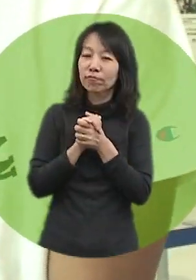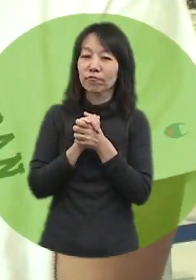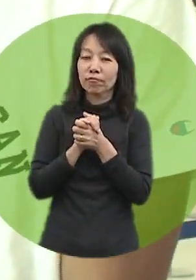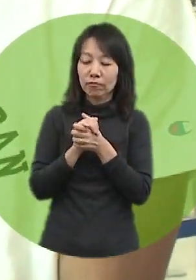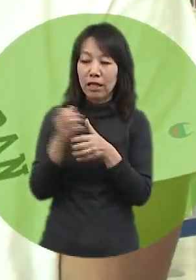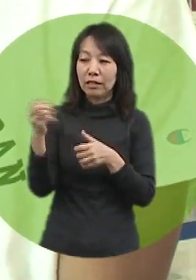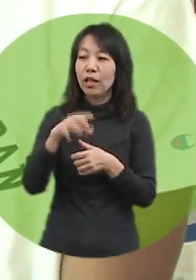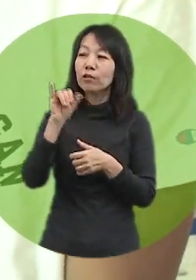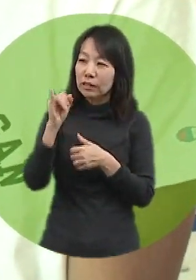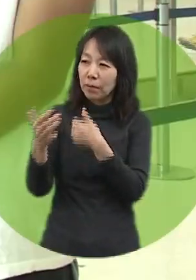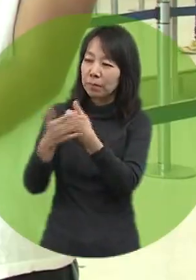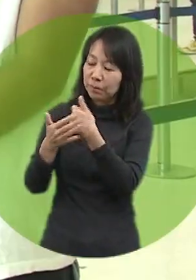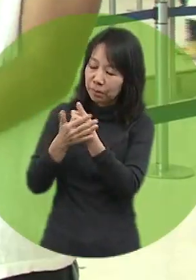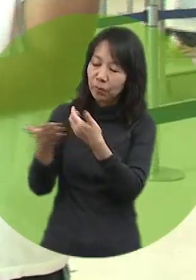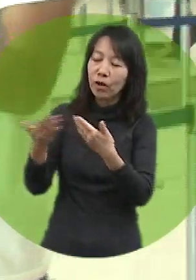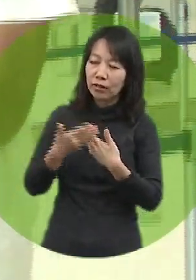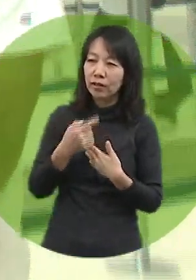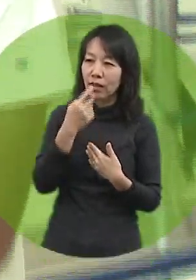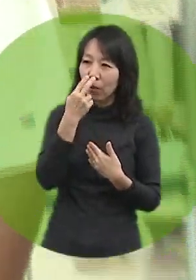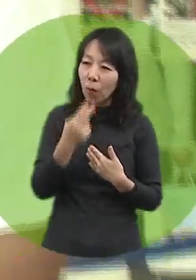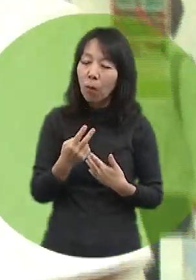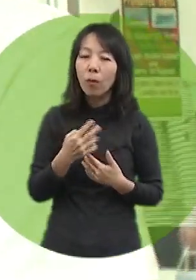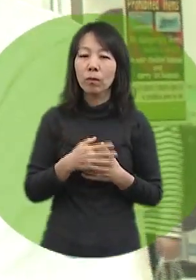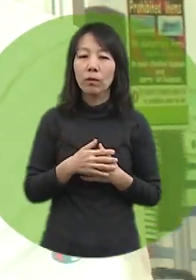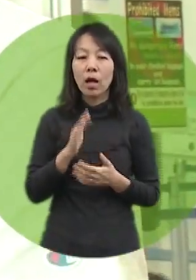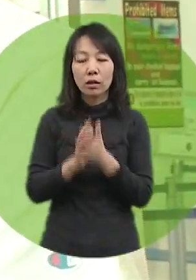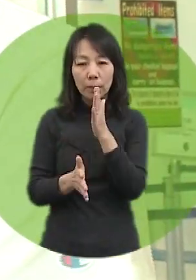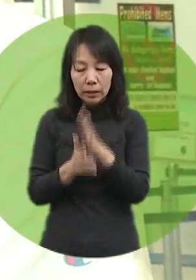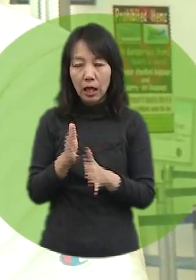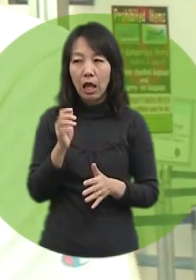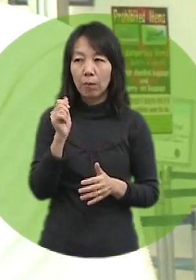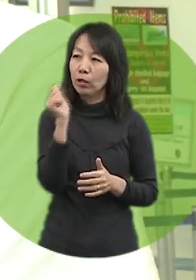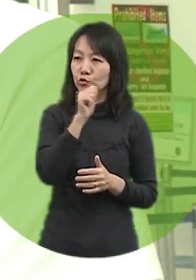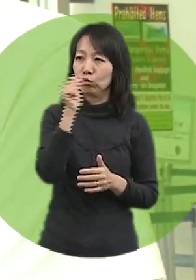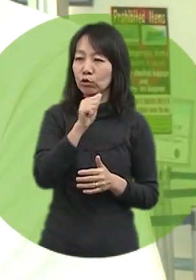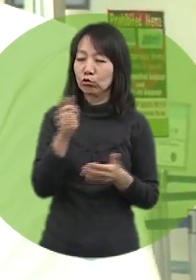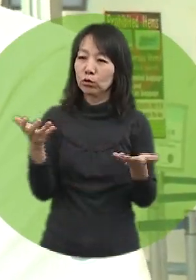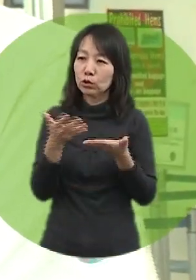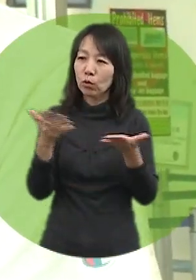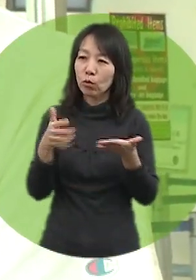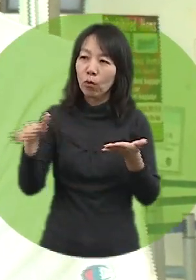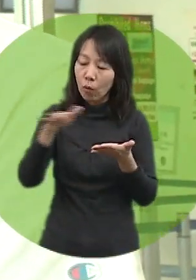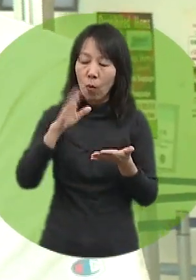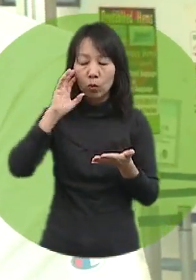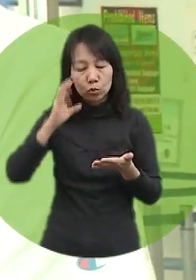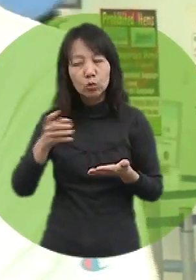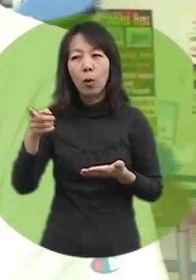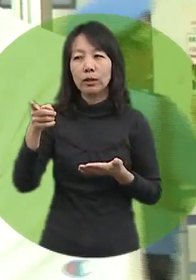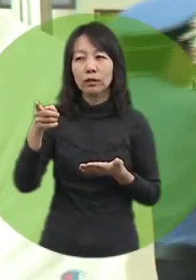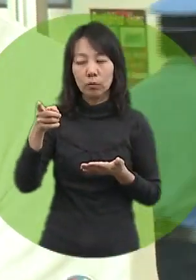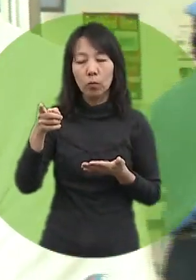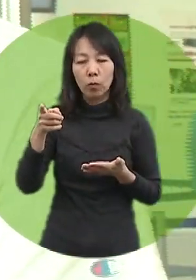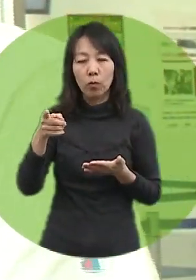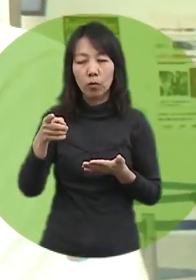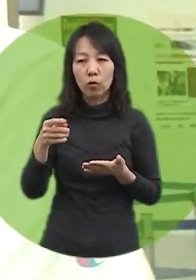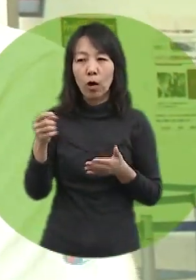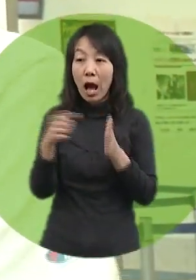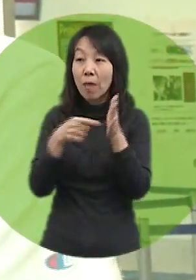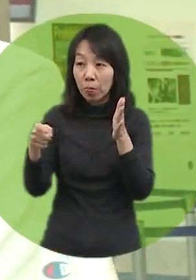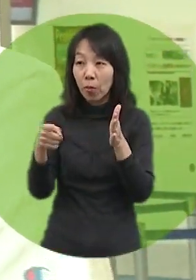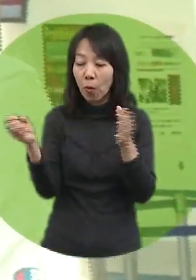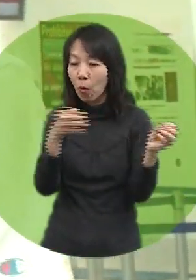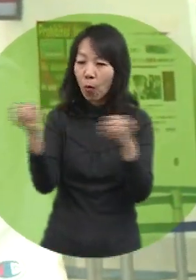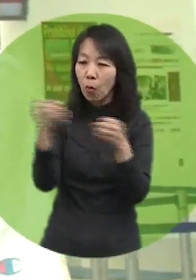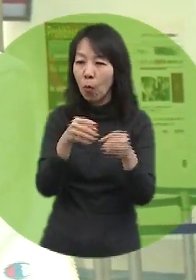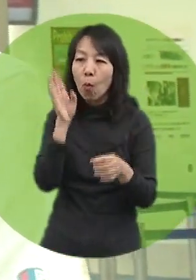支えられて、僕らも改めてその通訳されてる方がすごいなっていう、レスポンスとかもね、もうポンポ